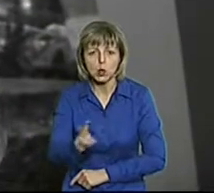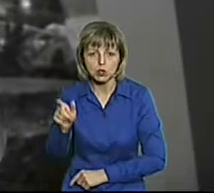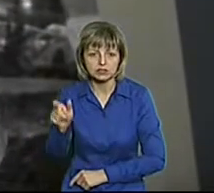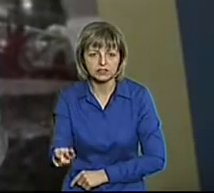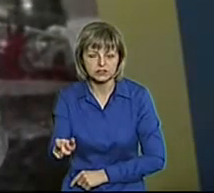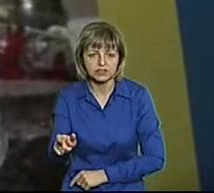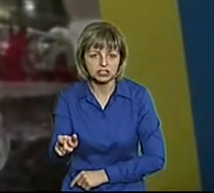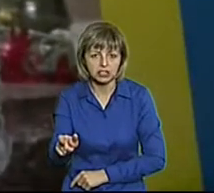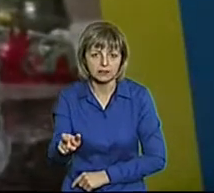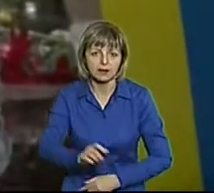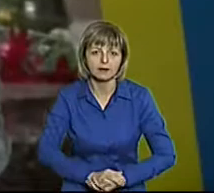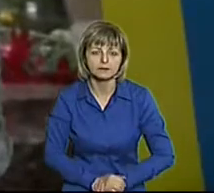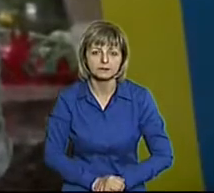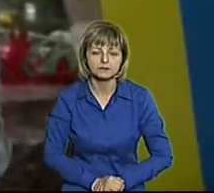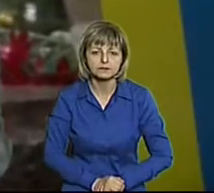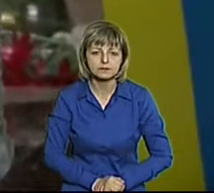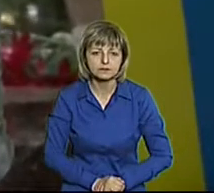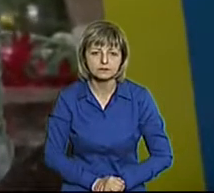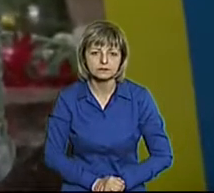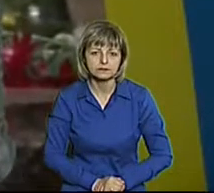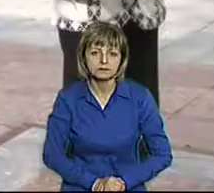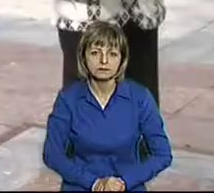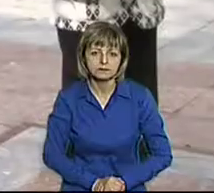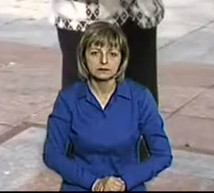отця Лева Коробчука.